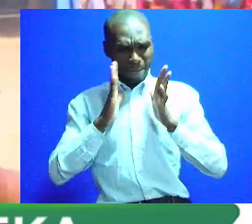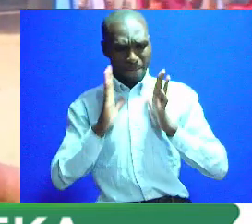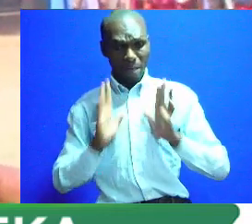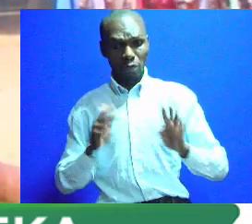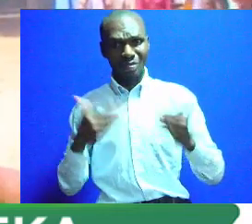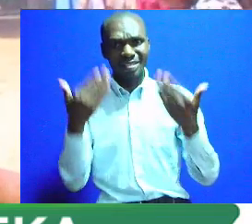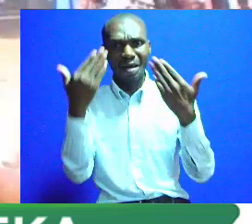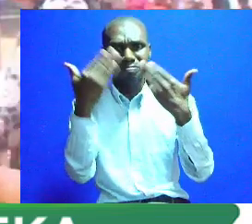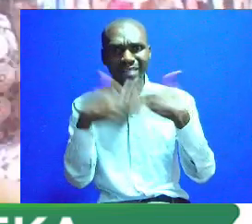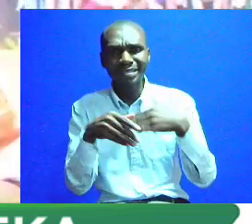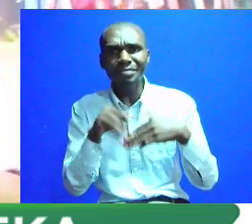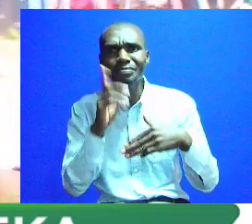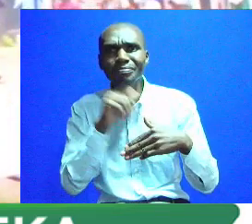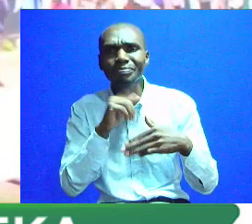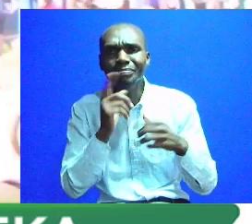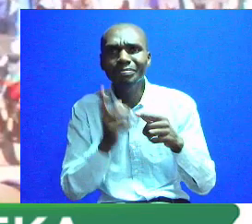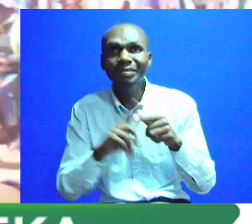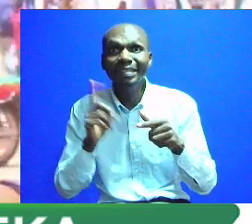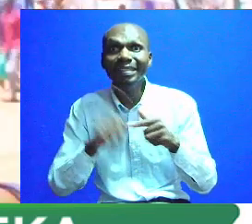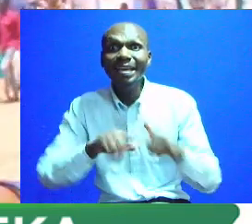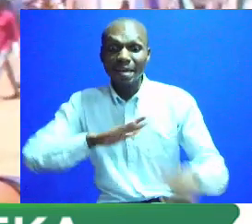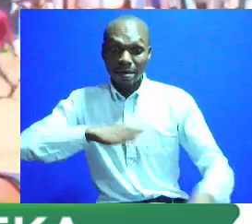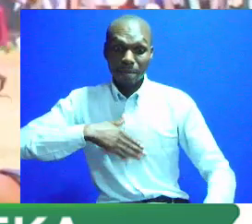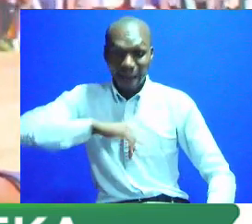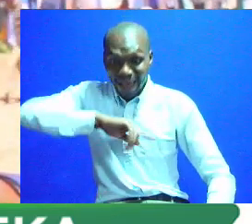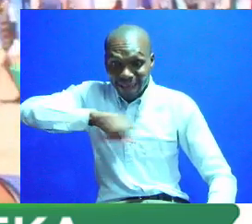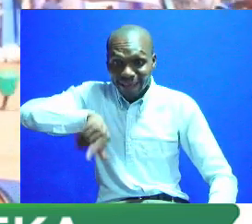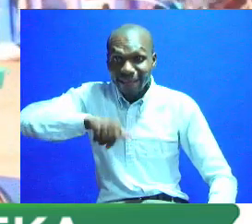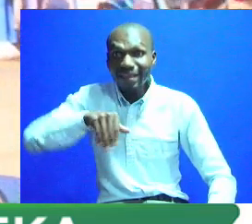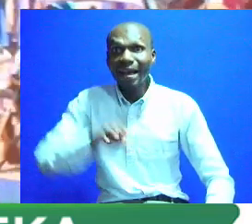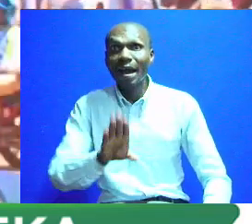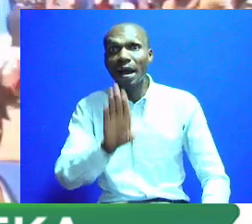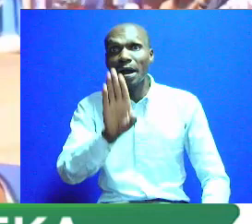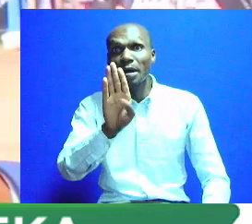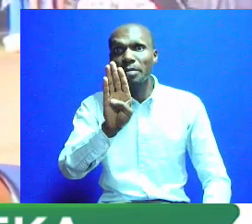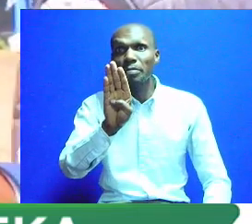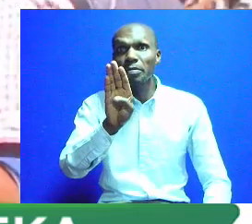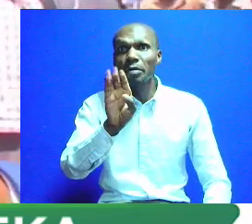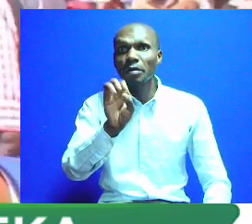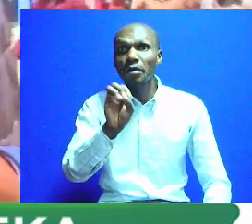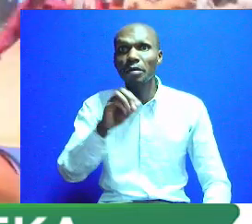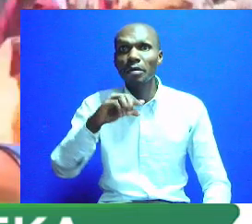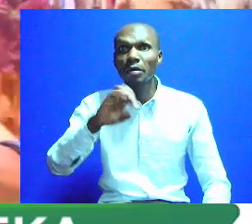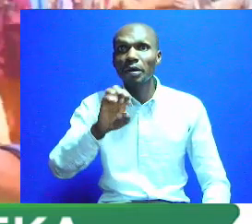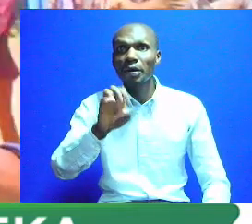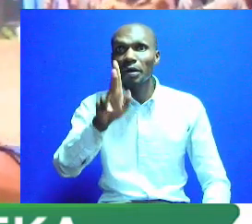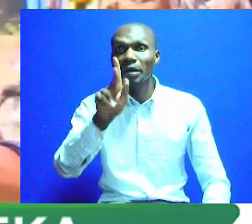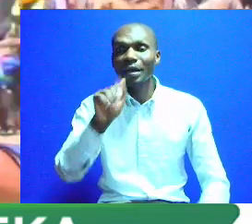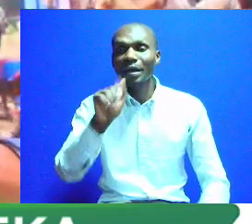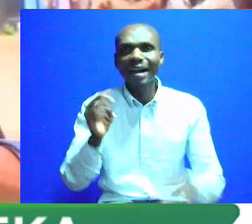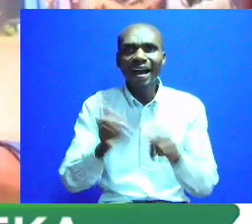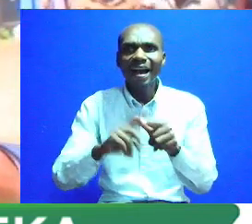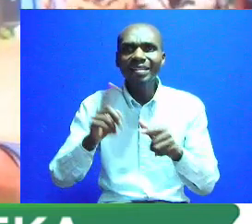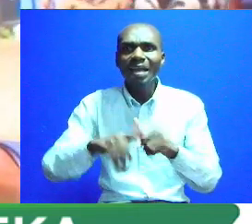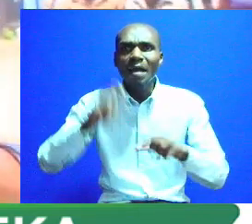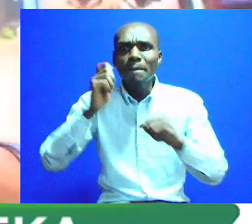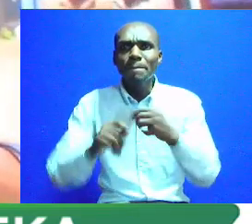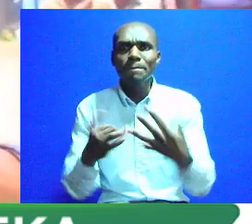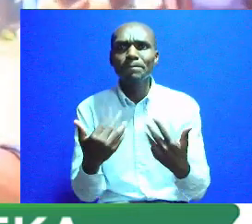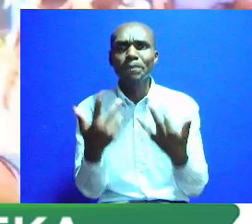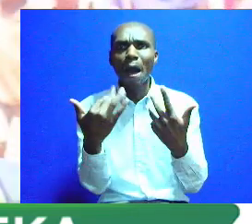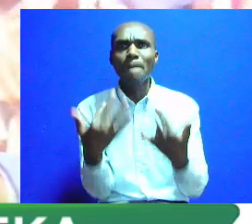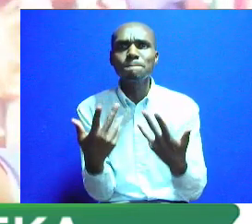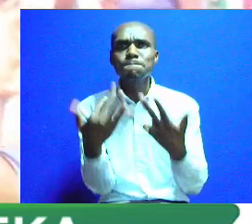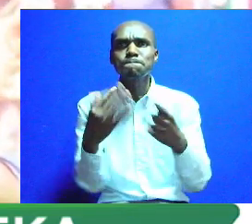tukamange especially ari se nkuru se ward ya Bogeka e transformer nere ya yete yetinga ya mukamba ya kore